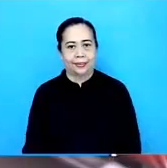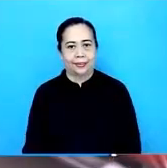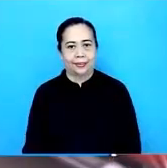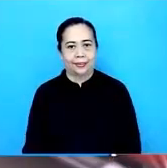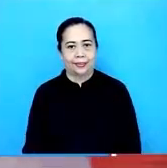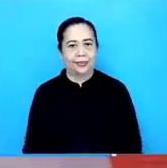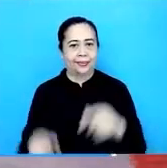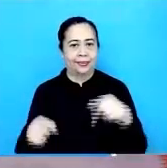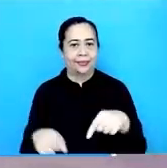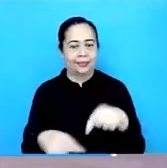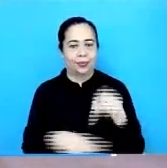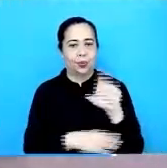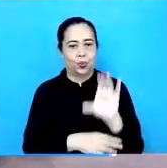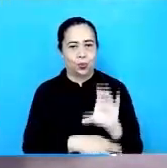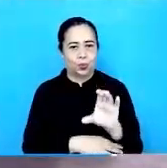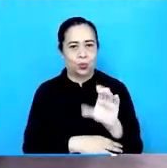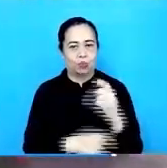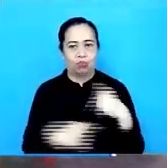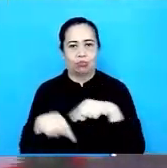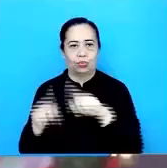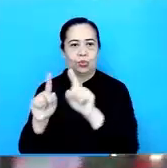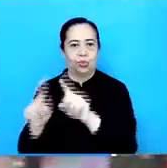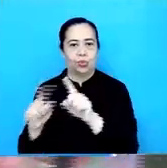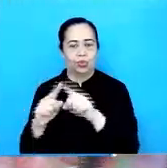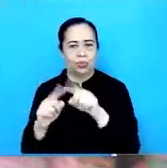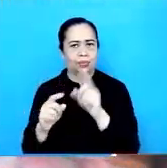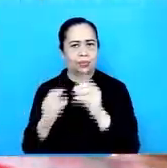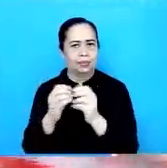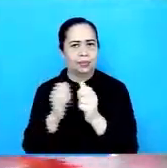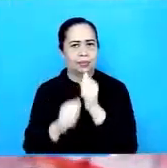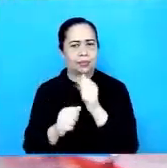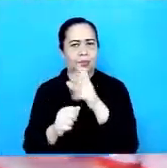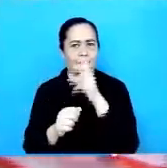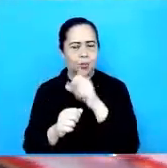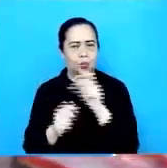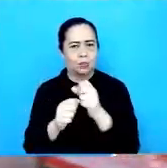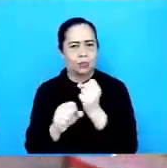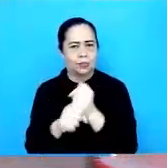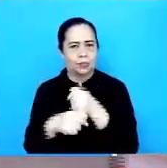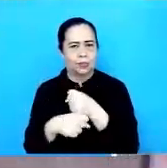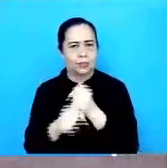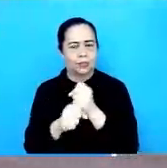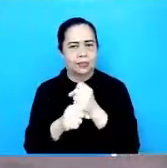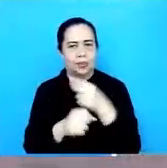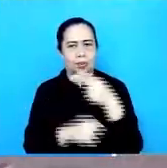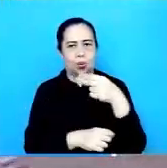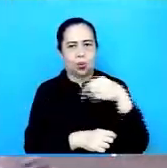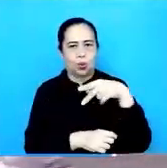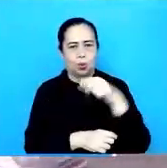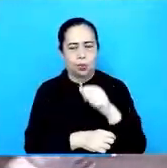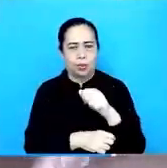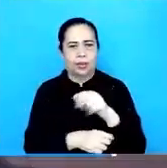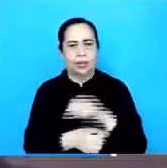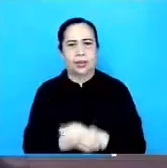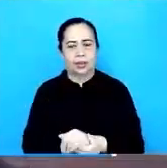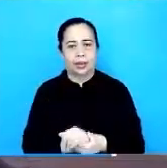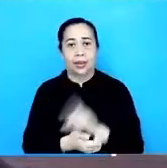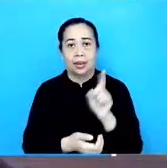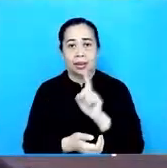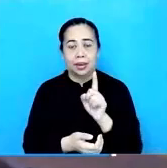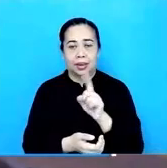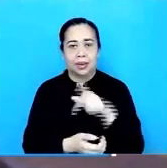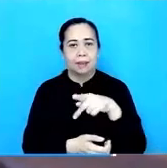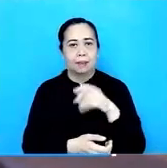Dito sa Quezon City, pinuntahan ko ang isa sa pinakamatandang paggawaan ng hopya at tikoy sa bansa, ang